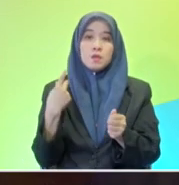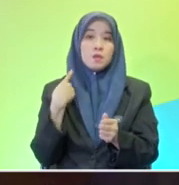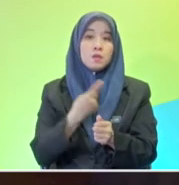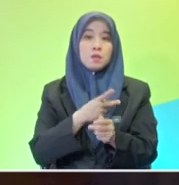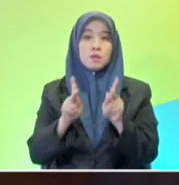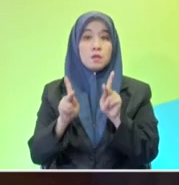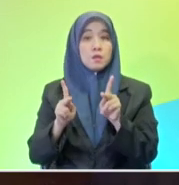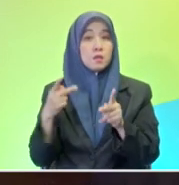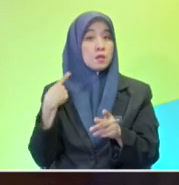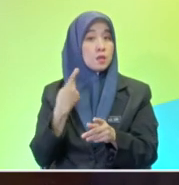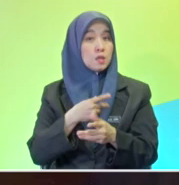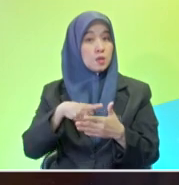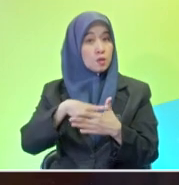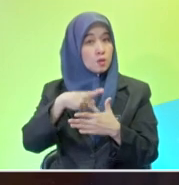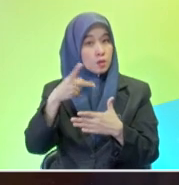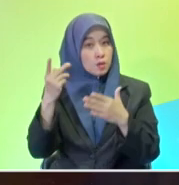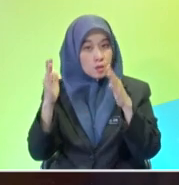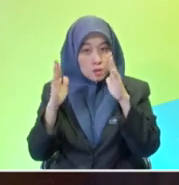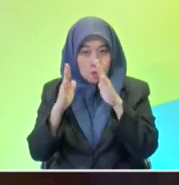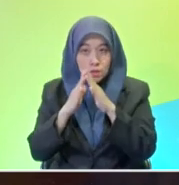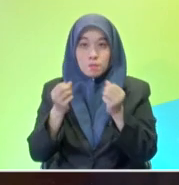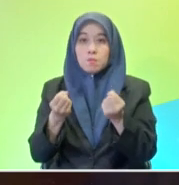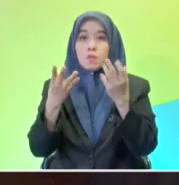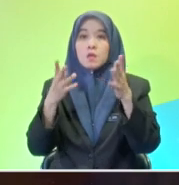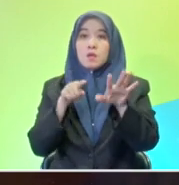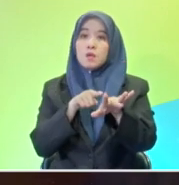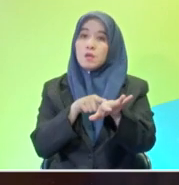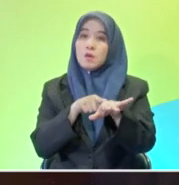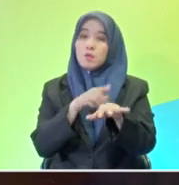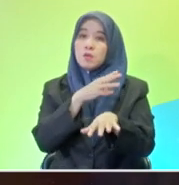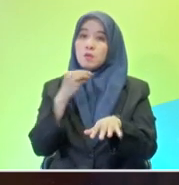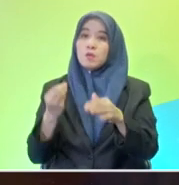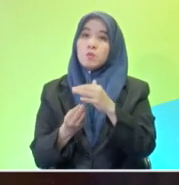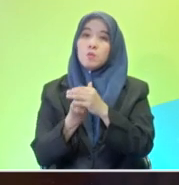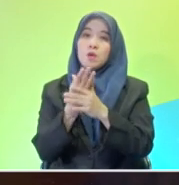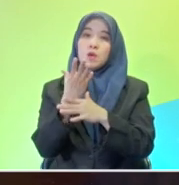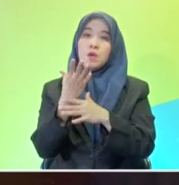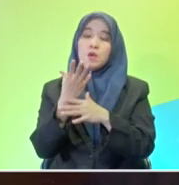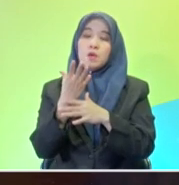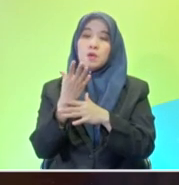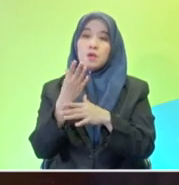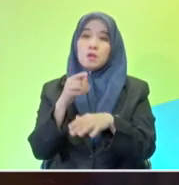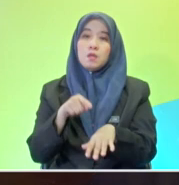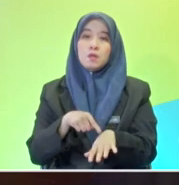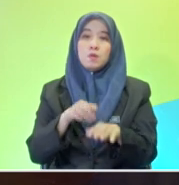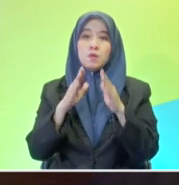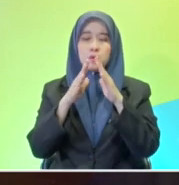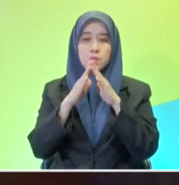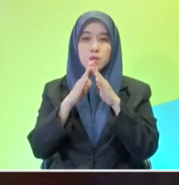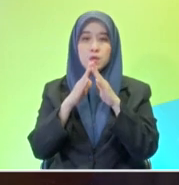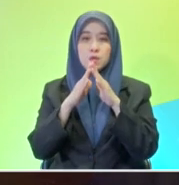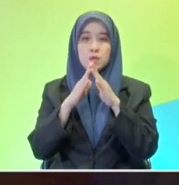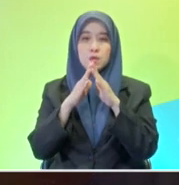rumah pun banyak daun banyak tumbuhan yang kita nampak dalam rumah jadi kita nak belajar juga nanti dalam segmen ni kita akan